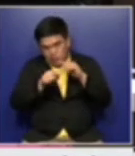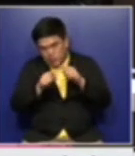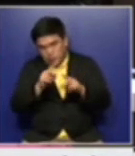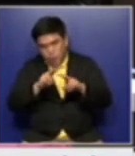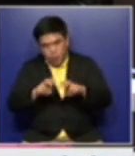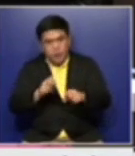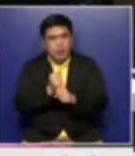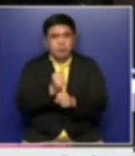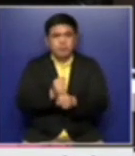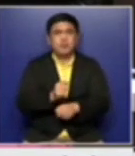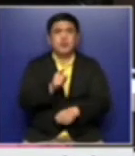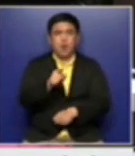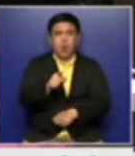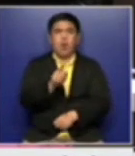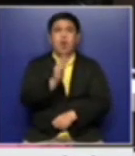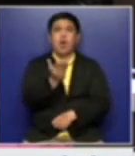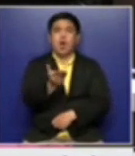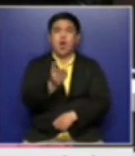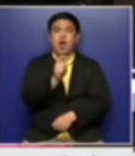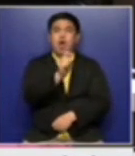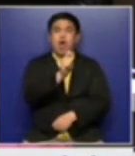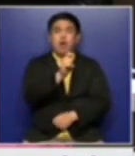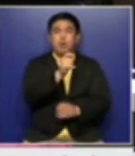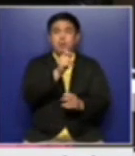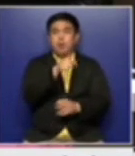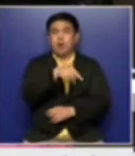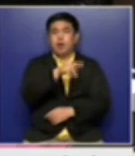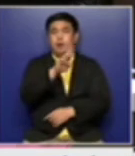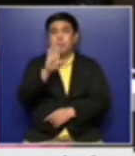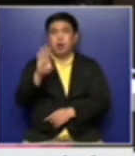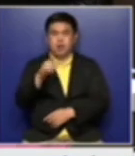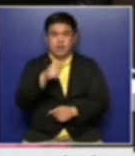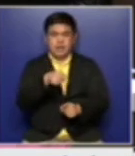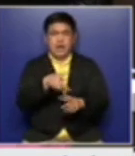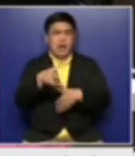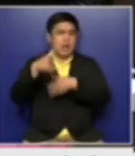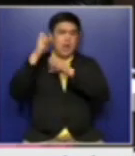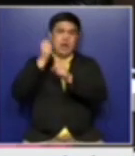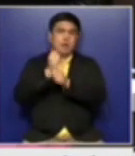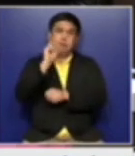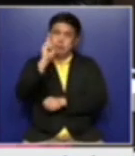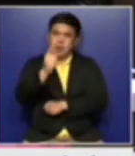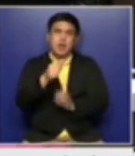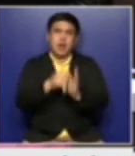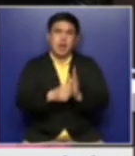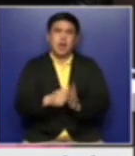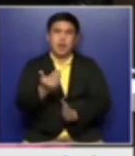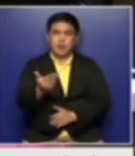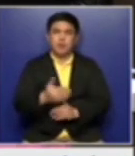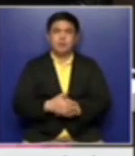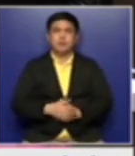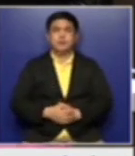นำไปกลับเอางบประมาณไปทบทวนใหม่ค่ะขอบคุณค่ะ ครับขอบคุณ